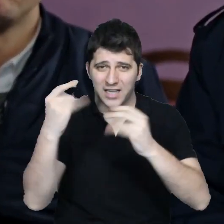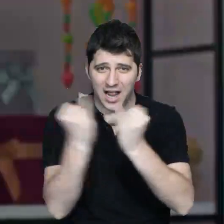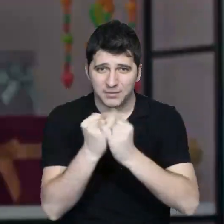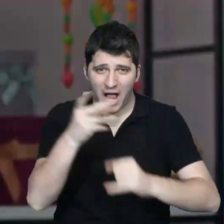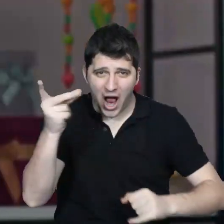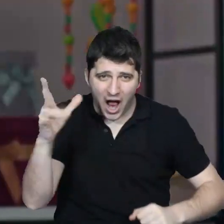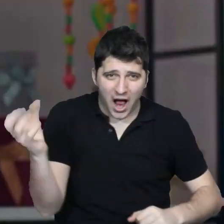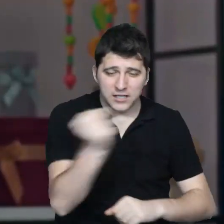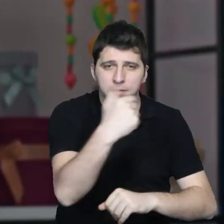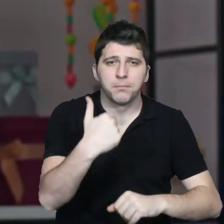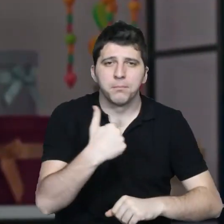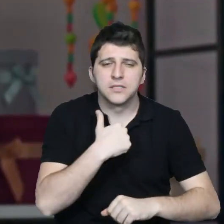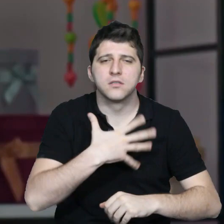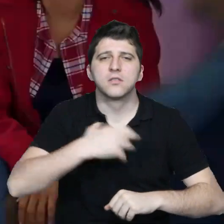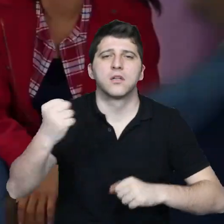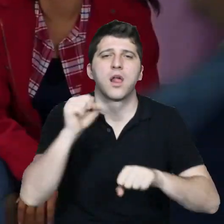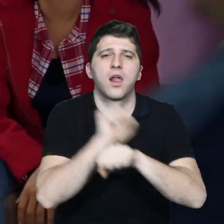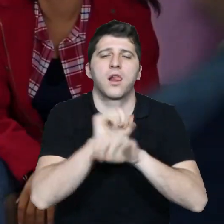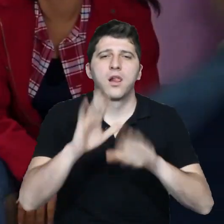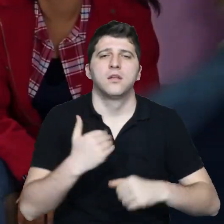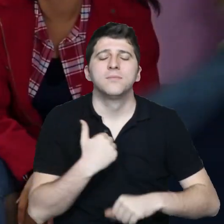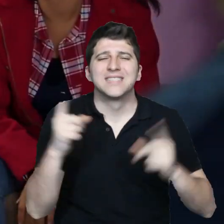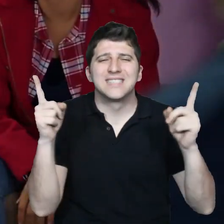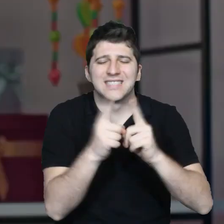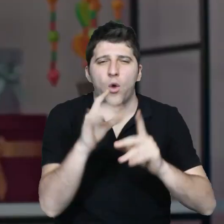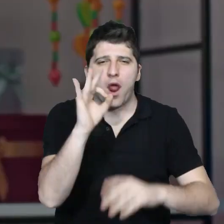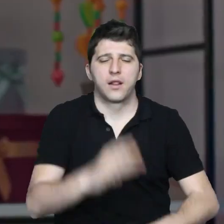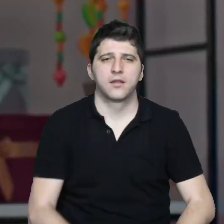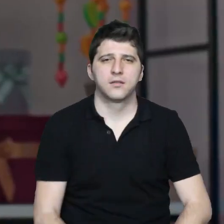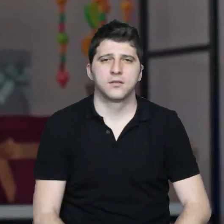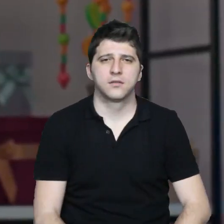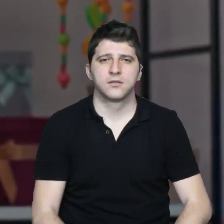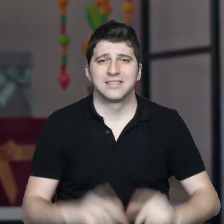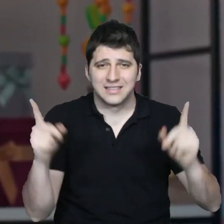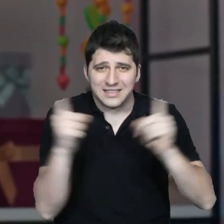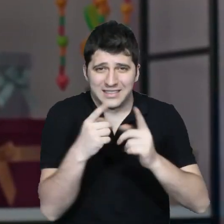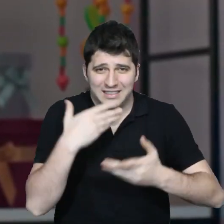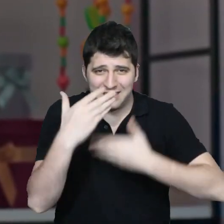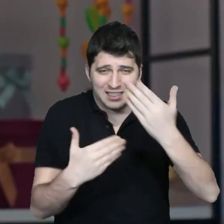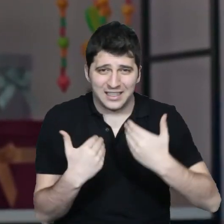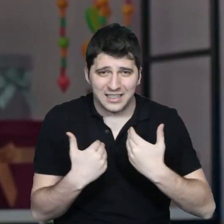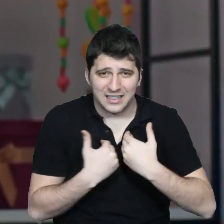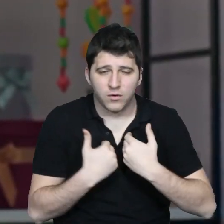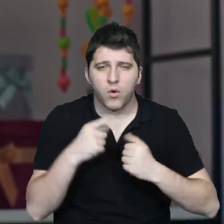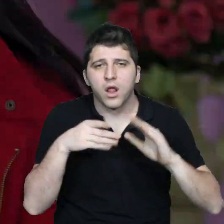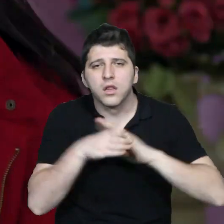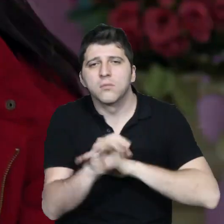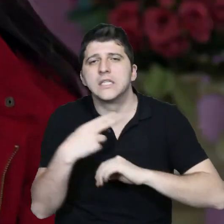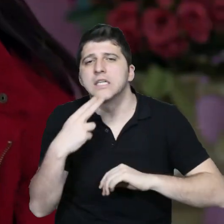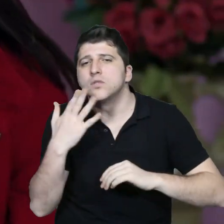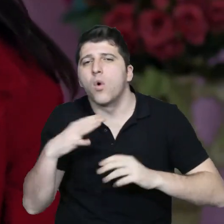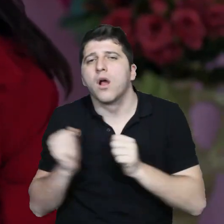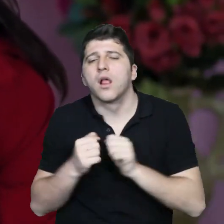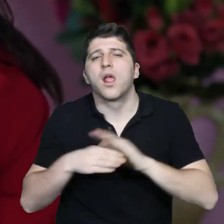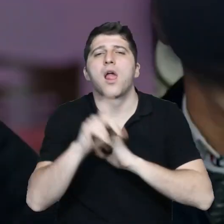kardeşimizi kaçırıp bizim ciğerlerimizi bağladı. Sadede gel Oral hadi. Saadet öyle damsız girilmiyor